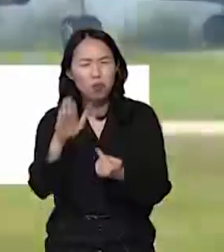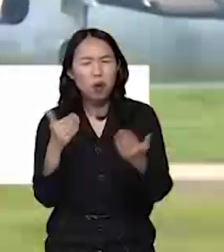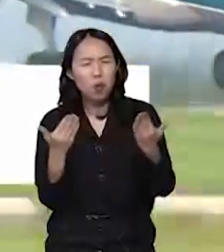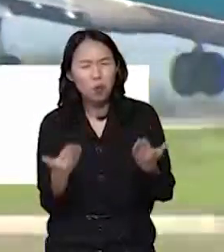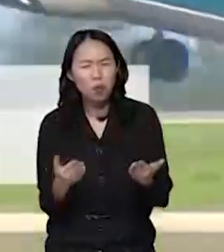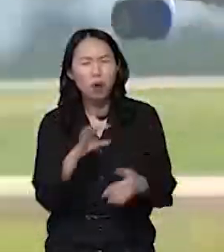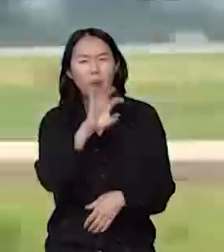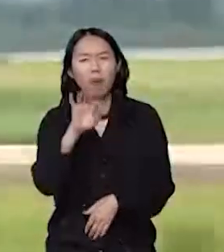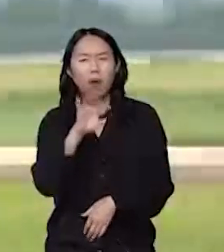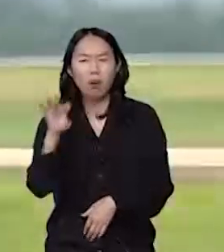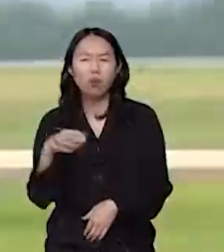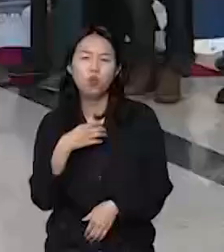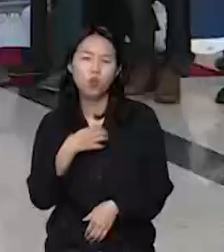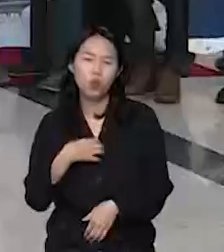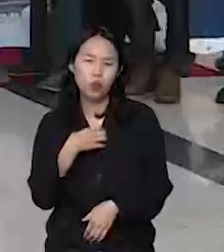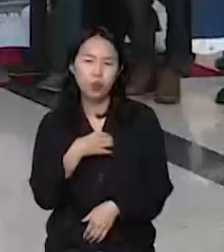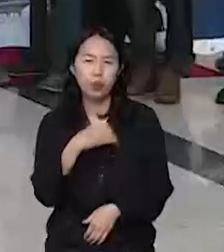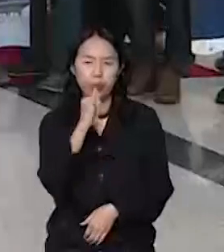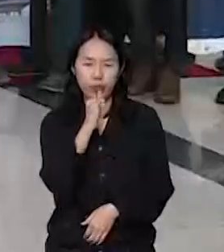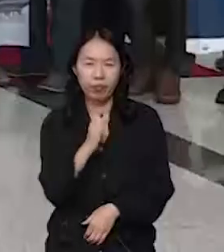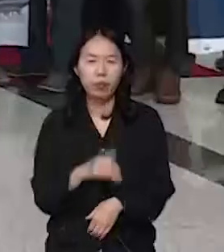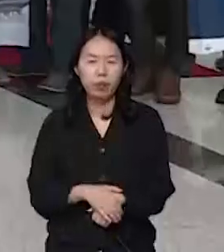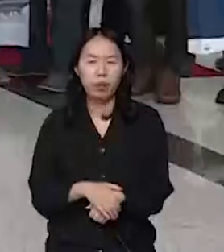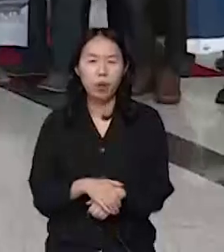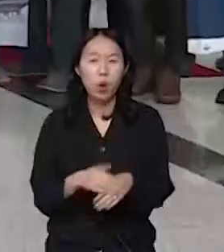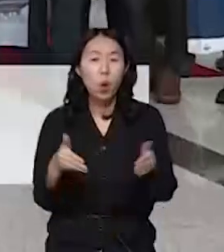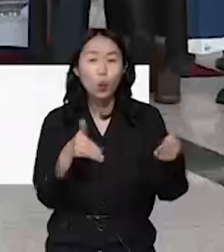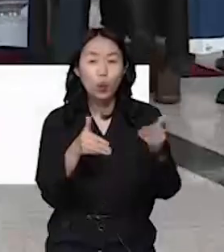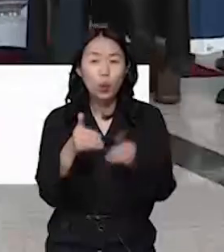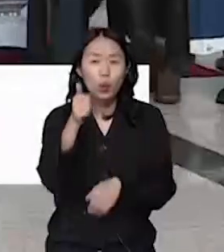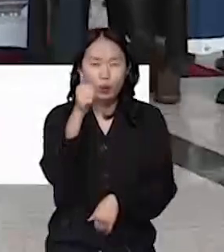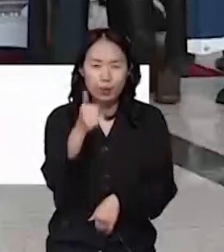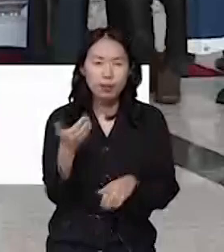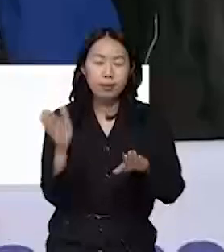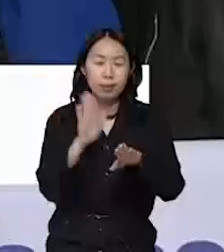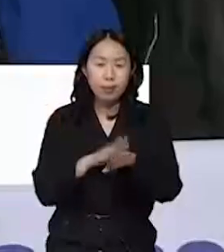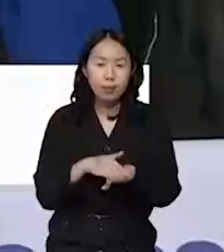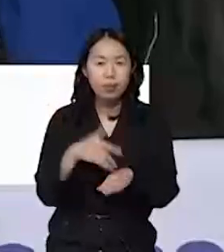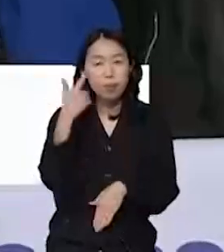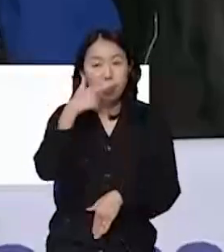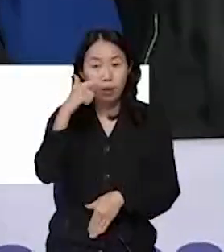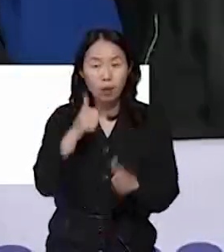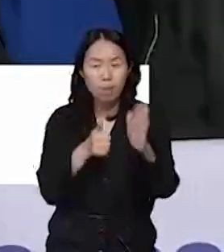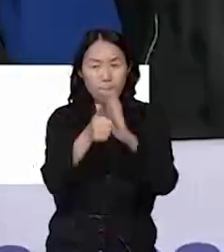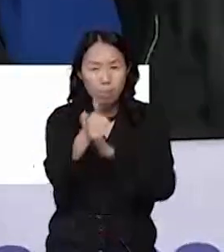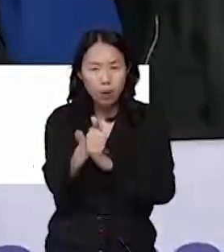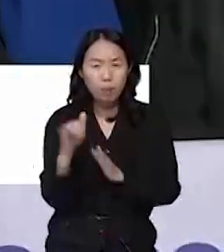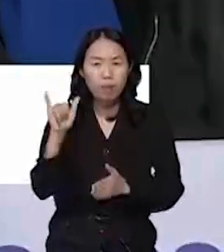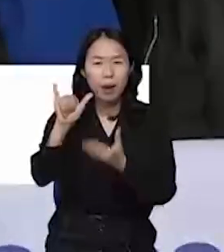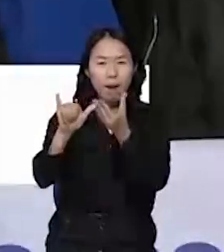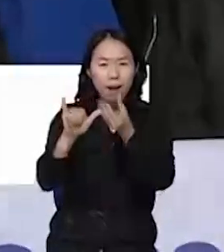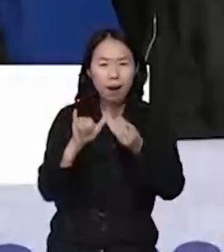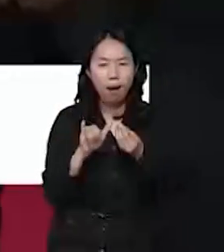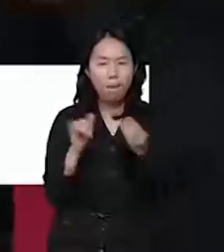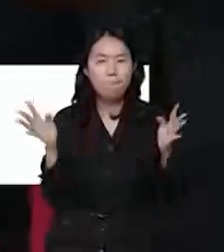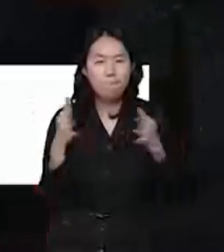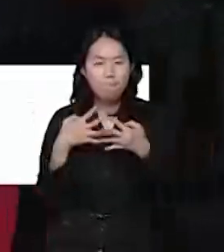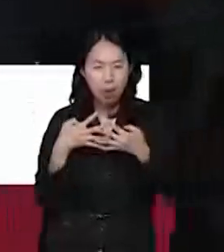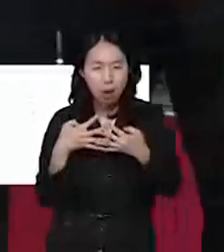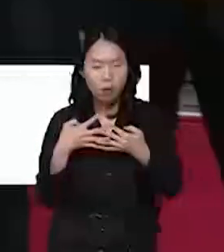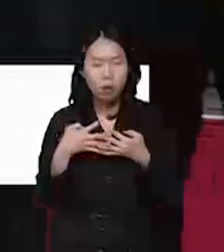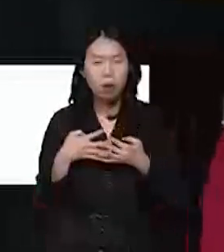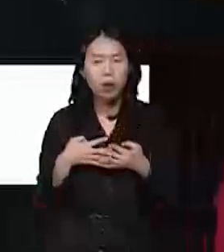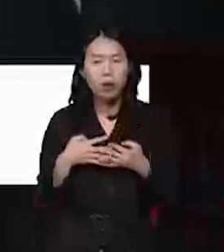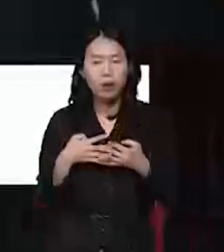반복될 우려가 여전합니다. 김영록 전남도지사도 직접 태국을 찾아 전세기 협약을 추진한 데 이어